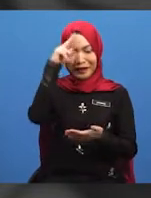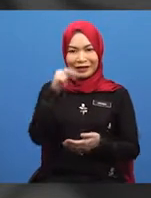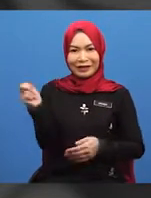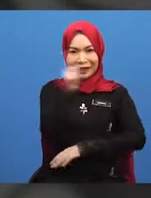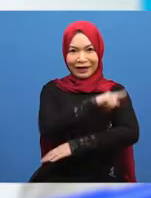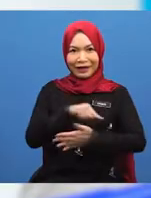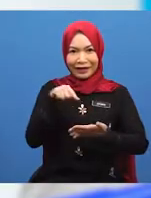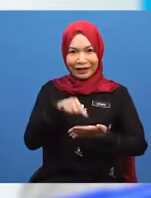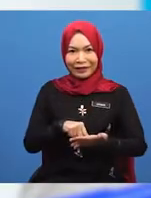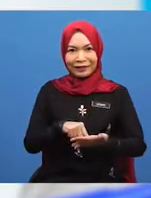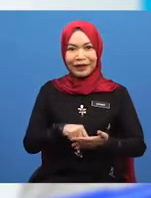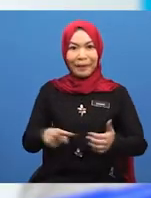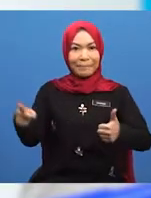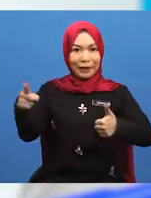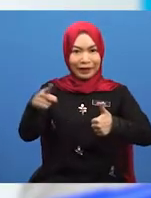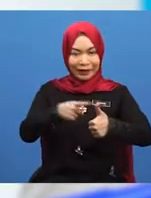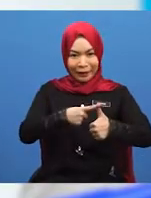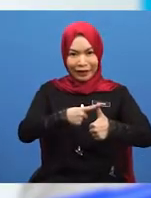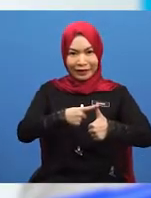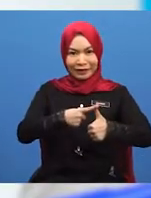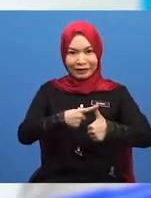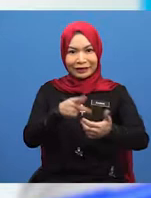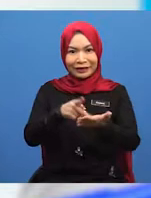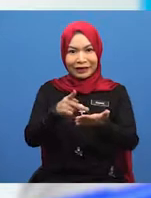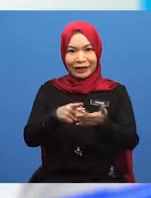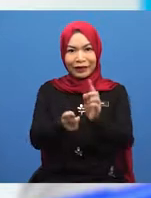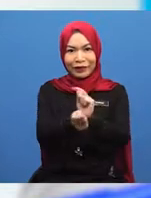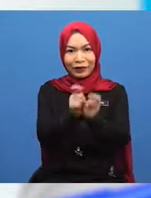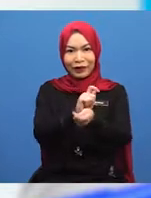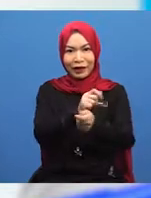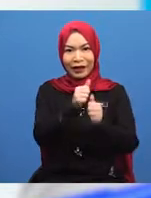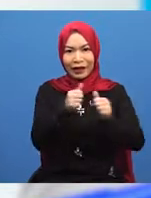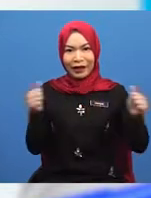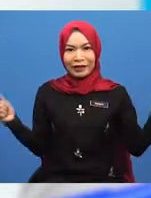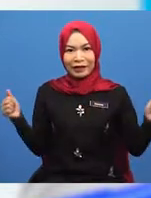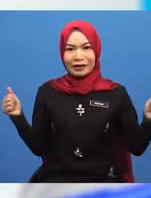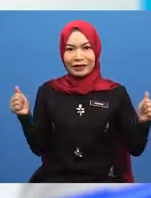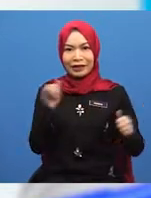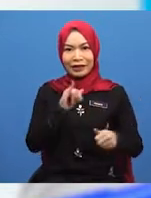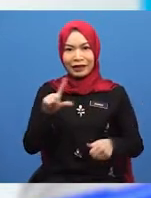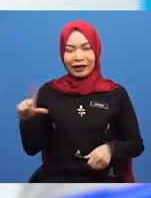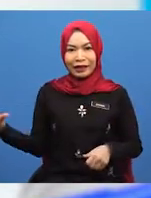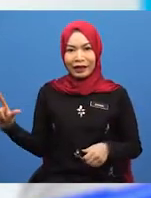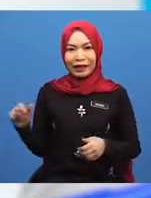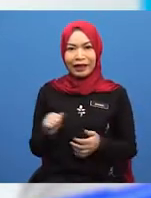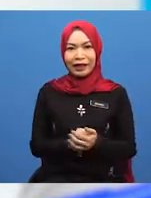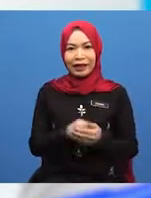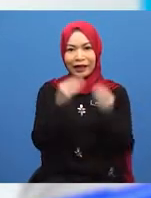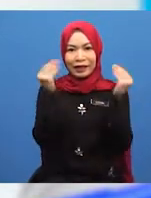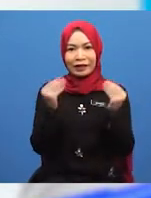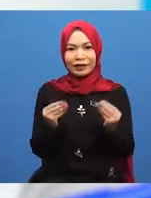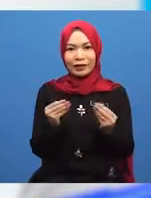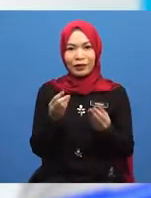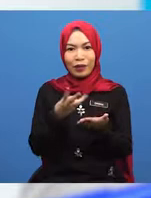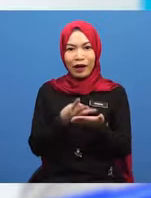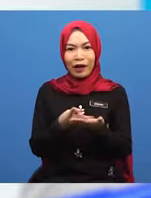dalam topik ini. Yang pertama, kadar pertukaran asing adalah nilai seunit mata wang